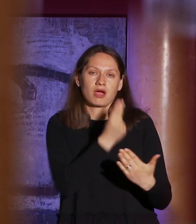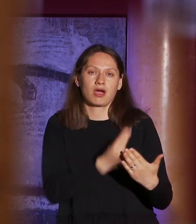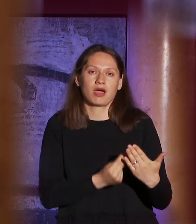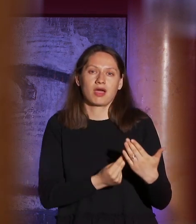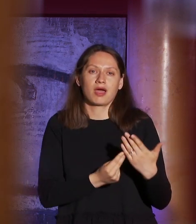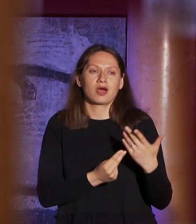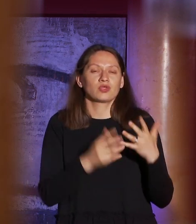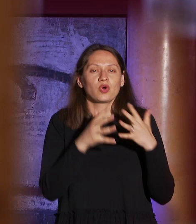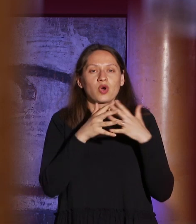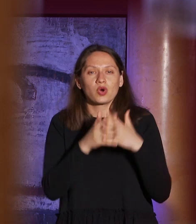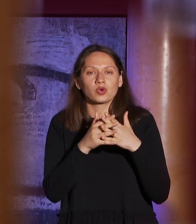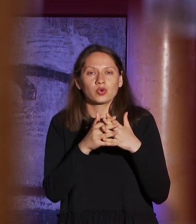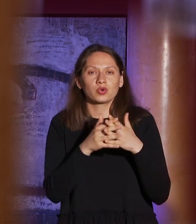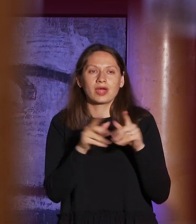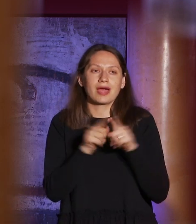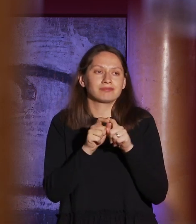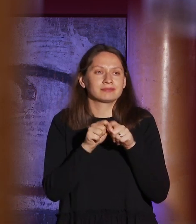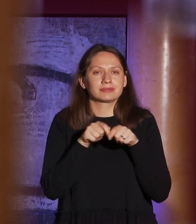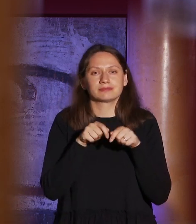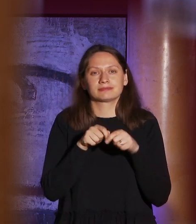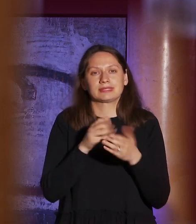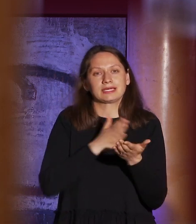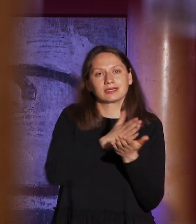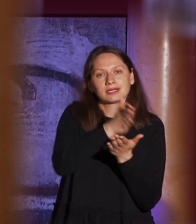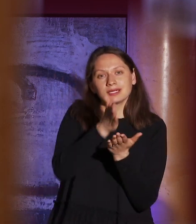kažkokias tai rūšis, kryptis,